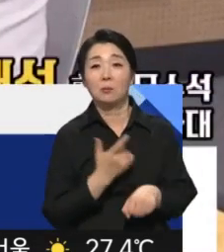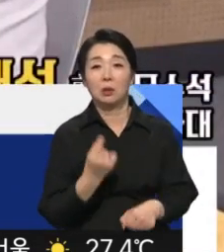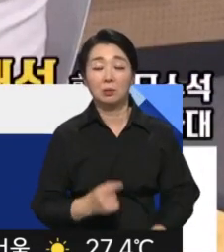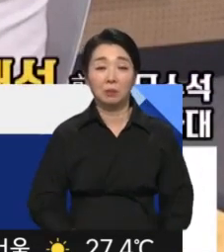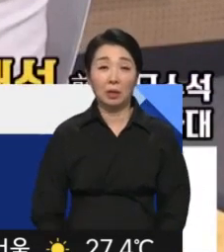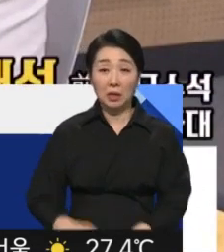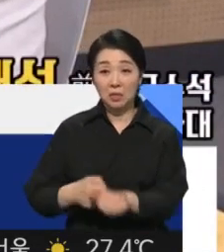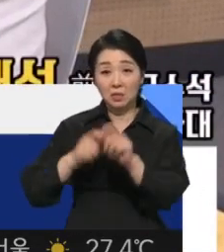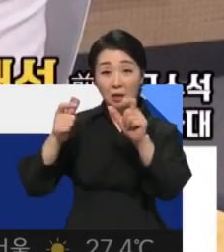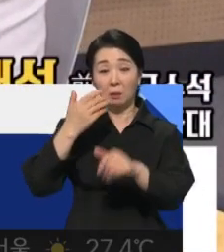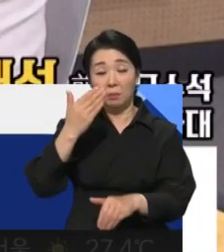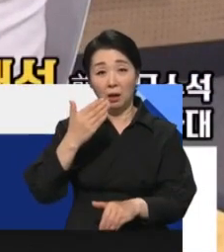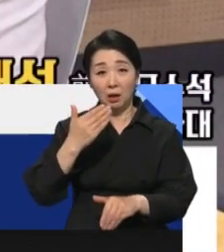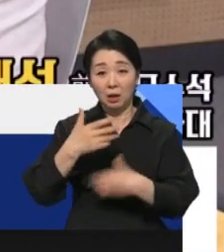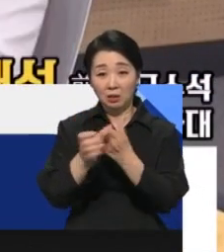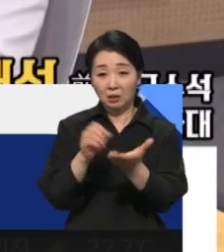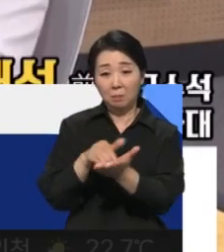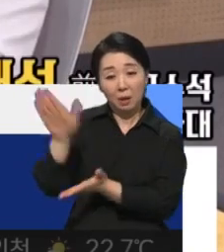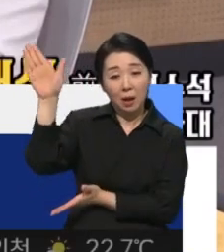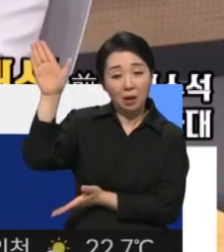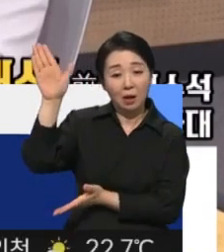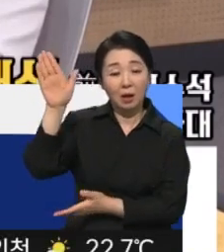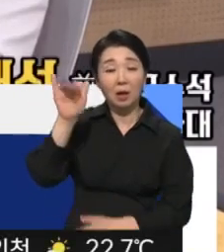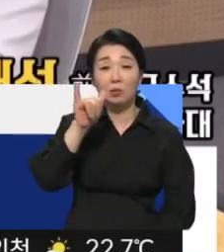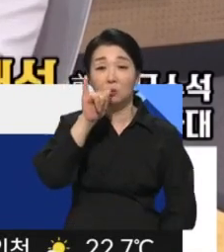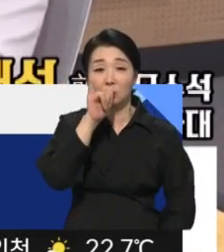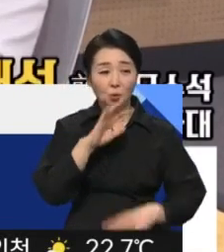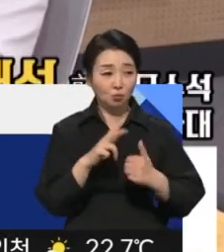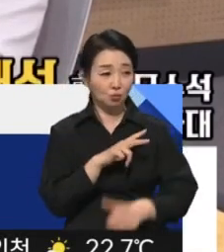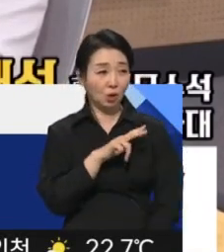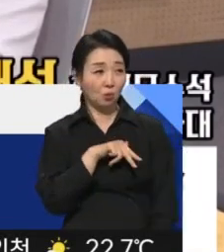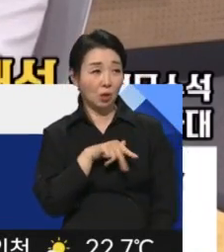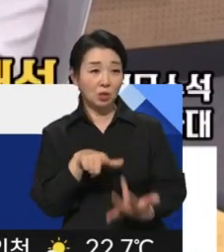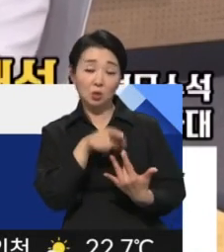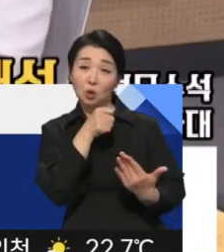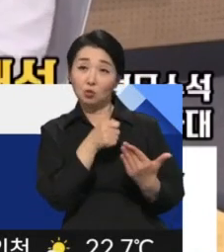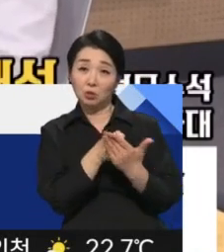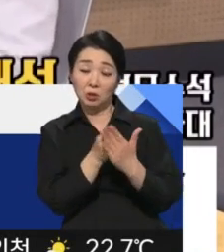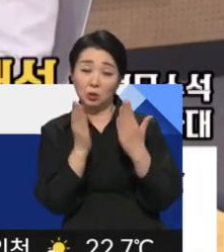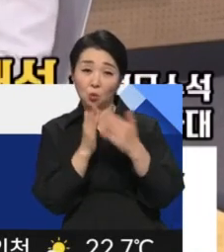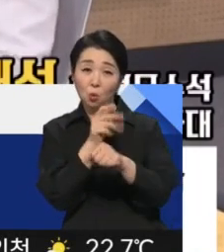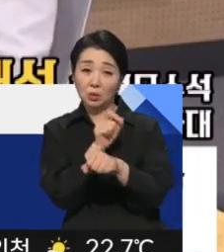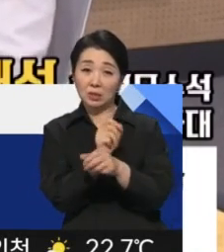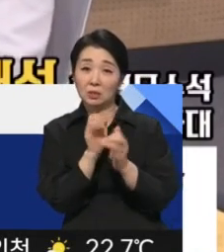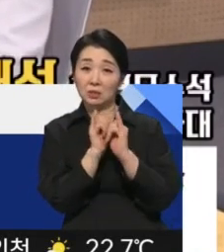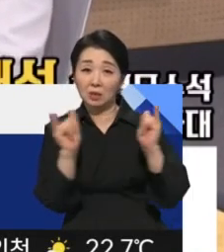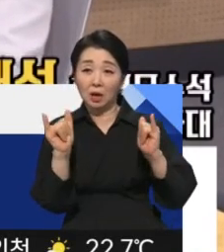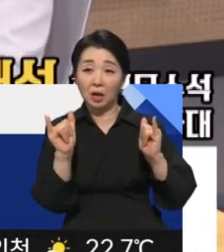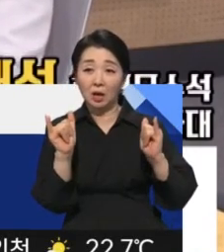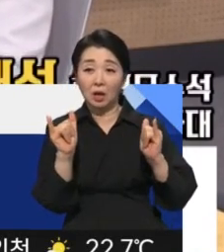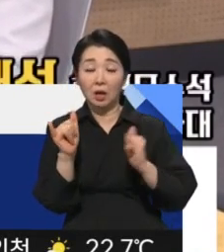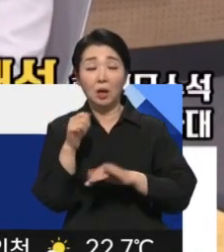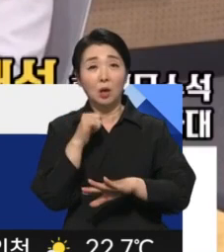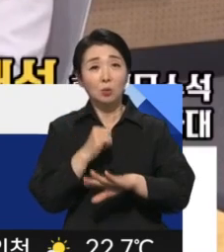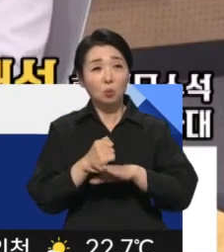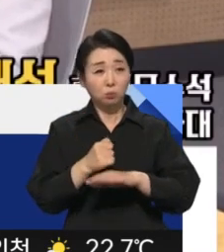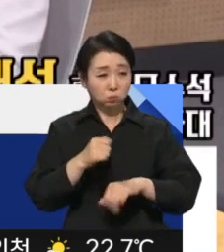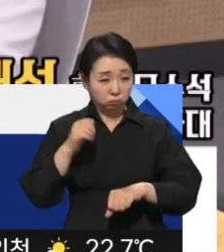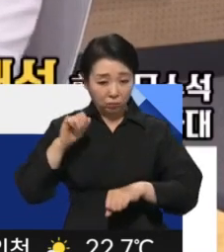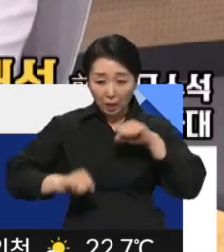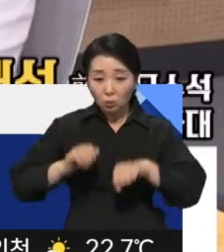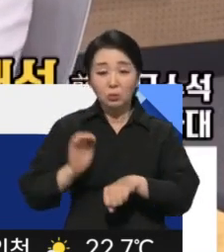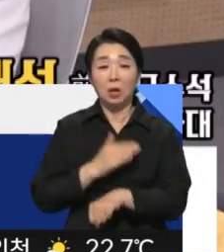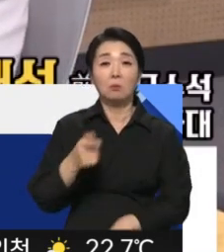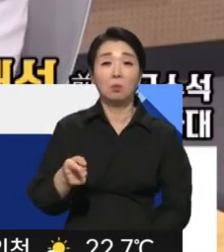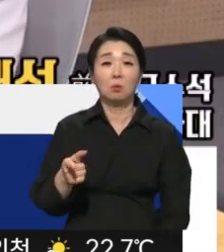혹은 뭐 출당을 할 수도 있고 국회의원으로서 선출직 공직자로서 할 수 없는 행위들을 한 거거든요. 예를